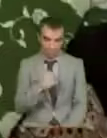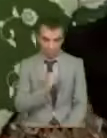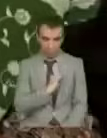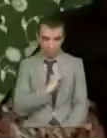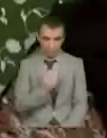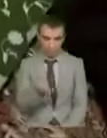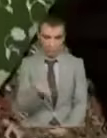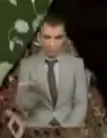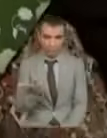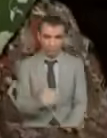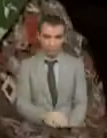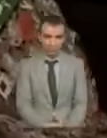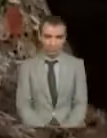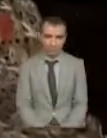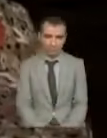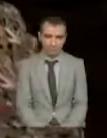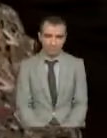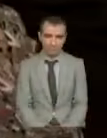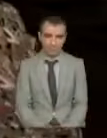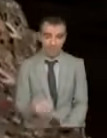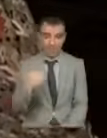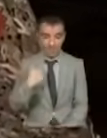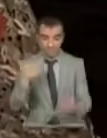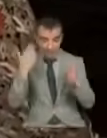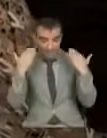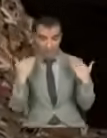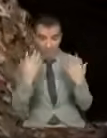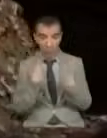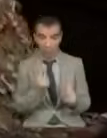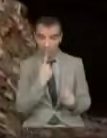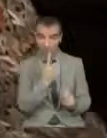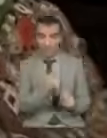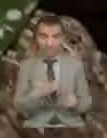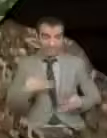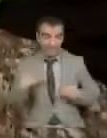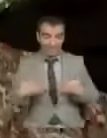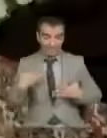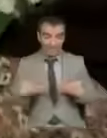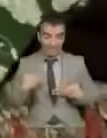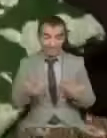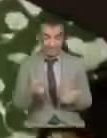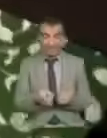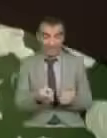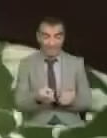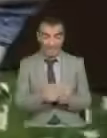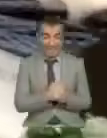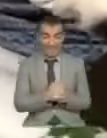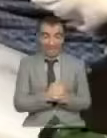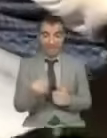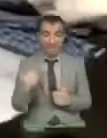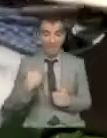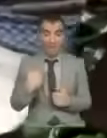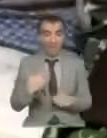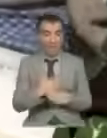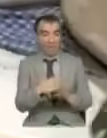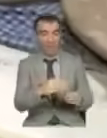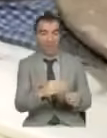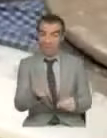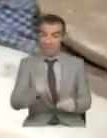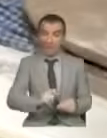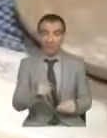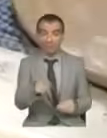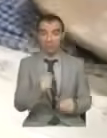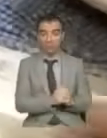korkutacaklar. Ben gelin oldum derken, sevinirken bana ekmek